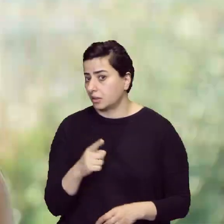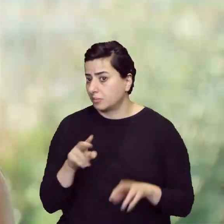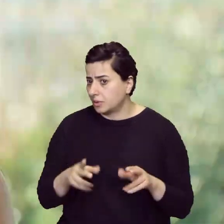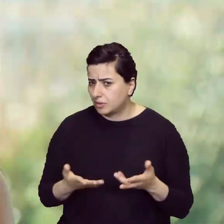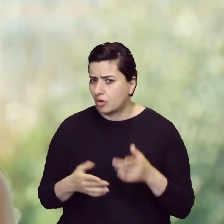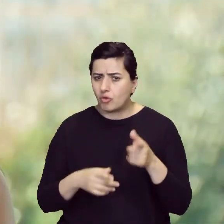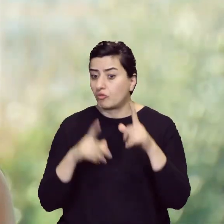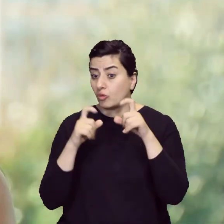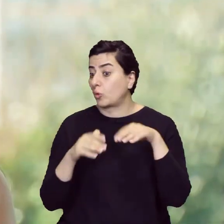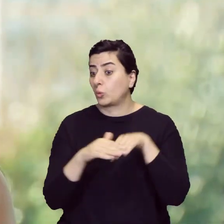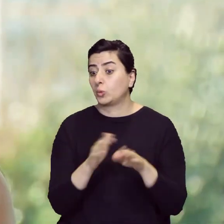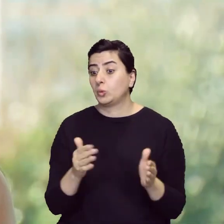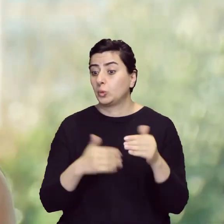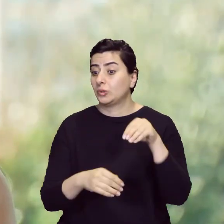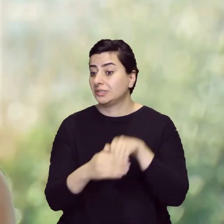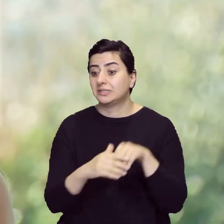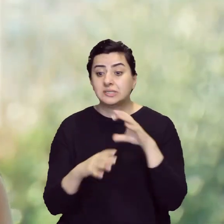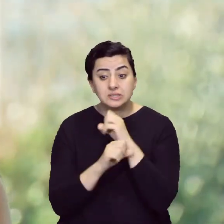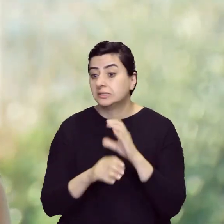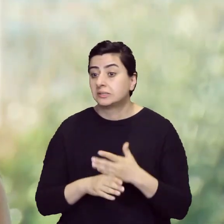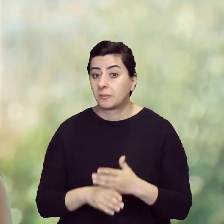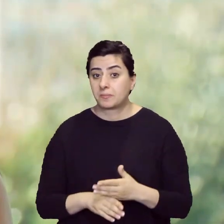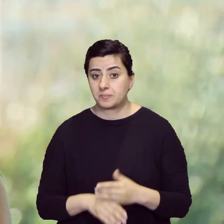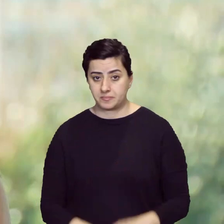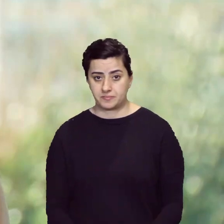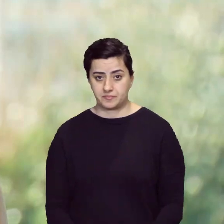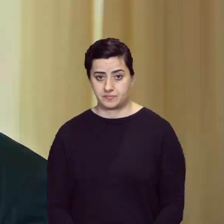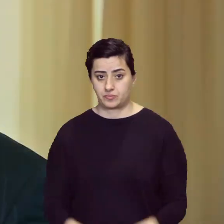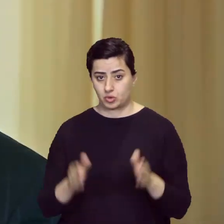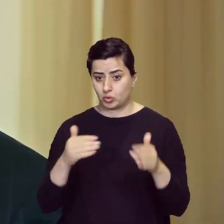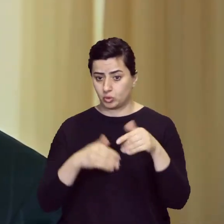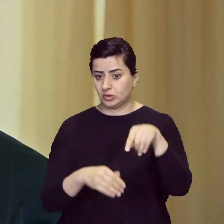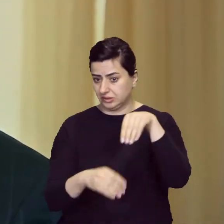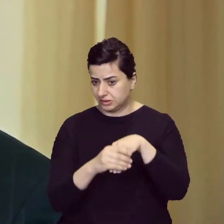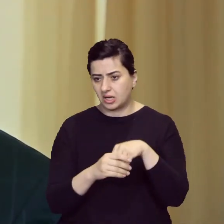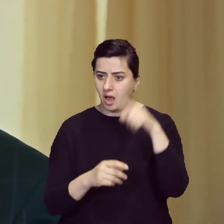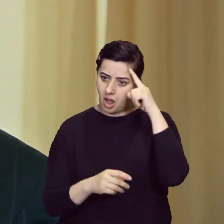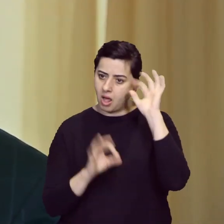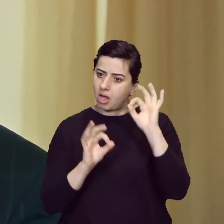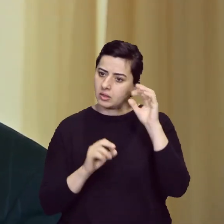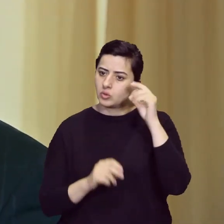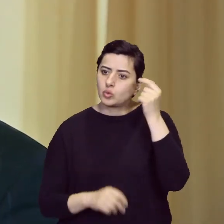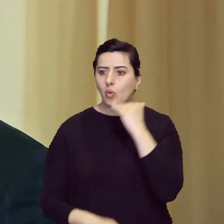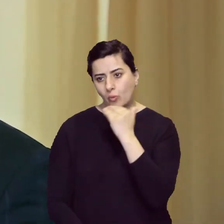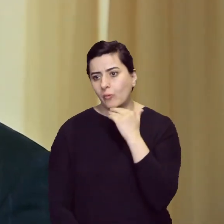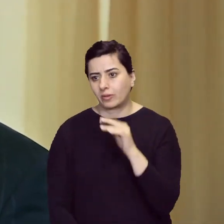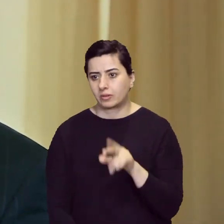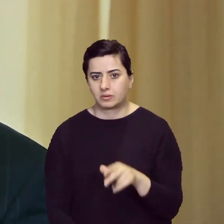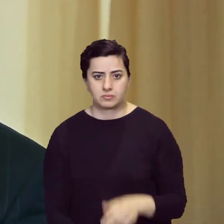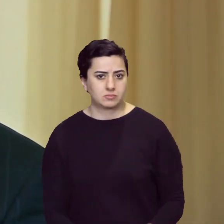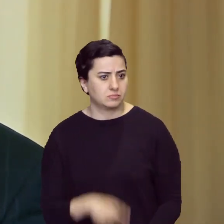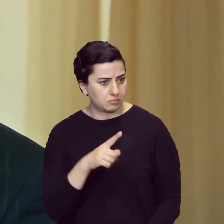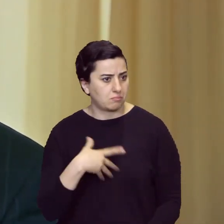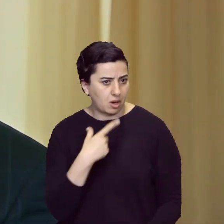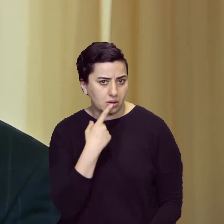gibi o fotoğraf niye öyle kutularda falan saklanıyor? Yani kutuda saklanıyorsa akılda da saklanıyor demektir. Ben de senin